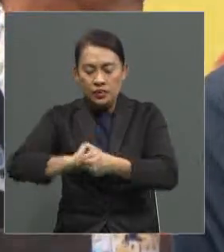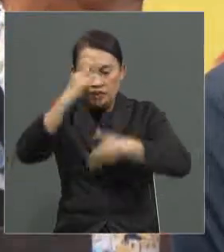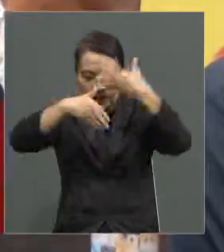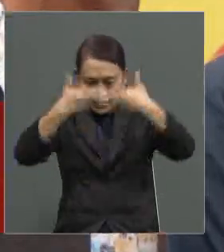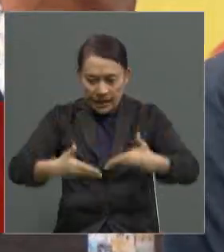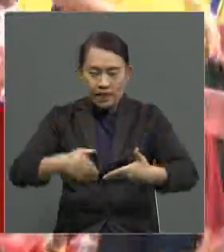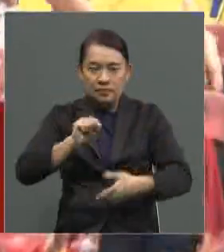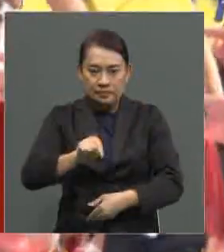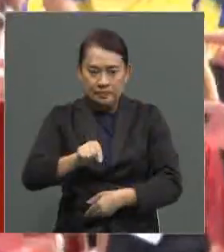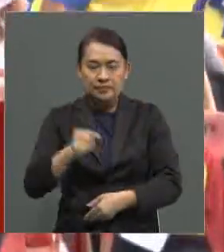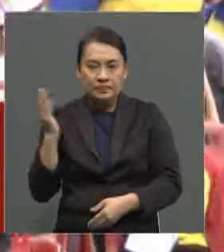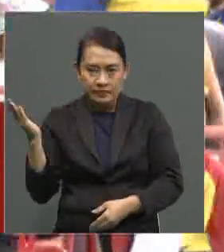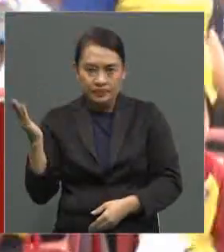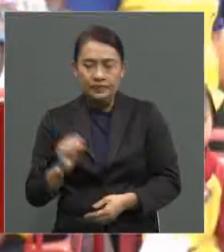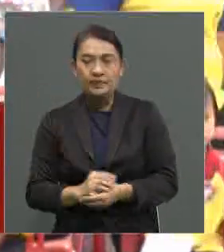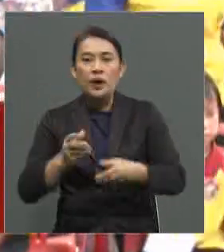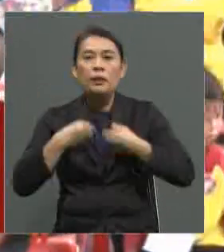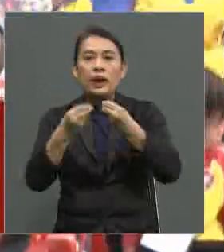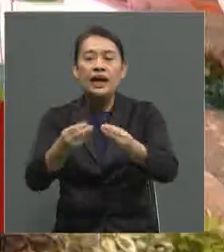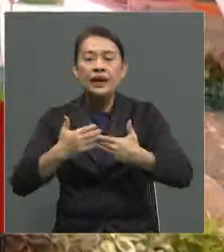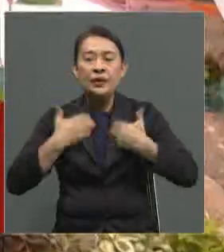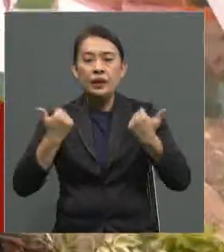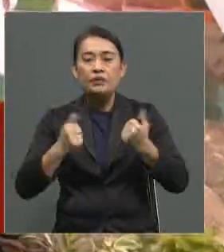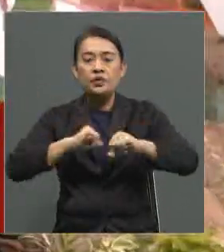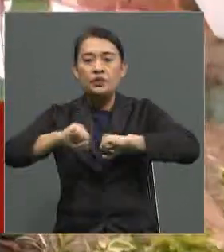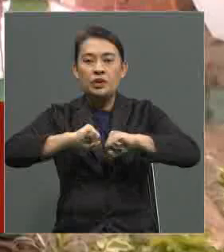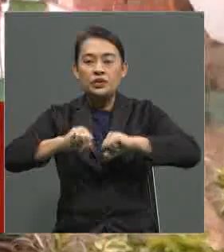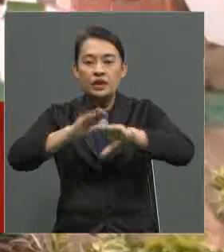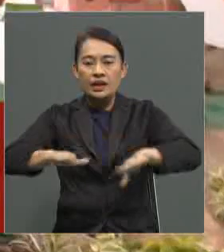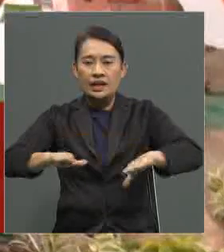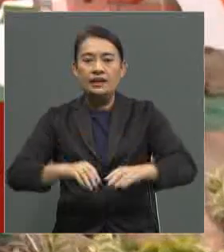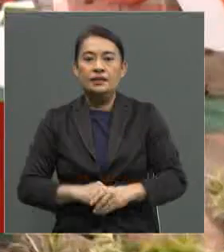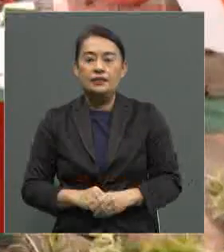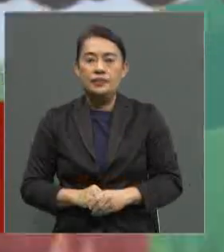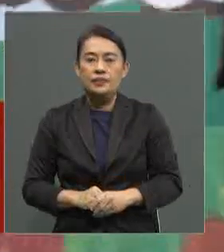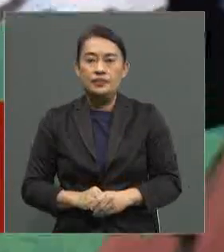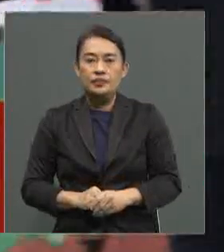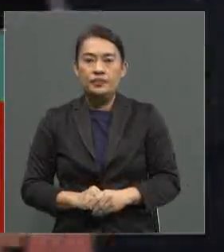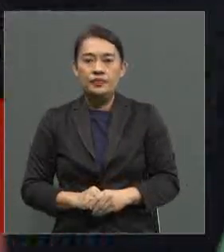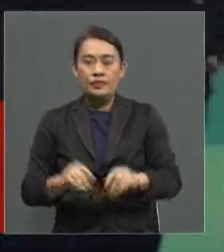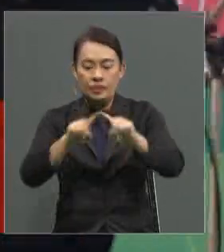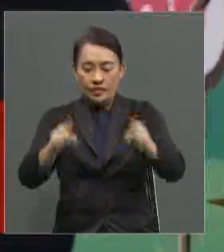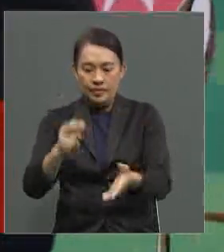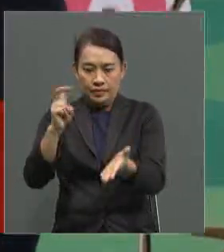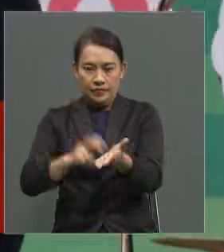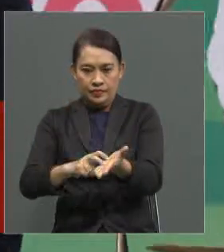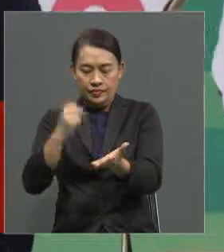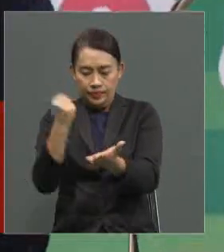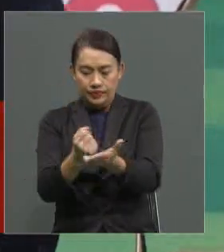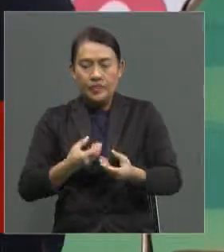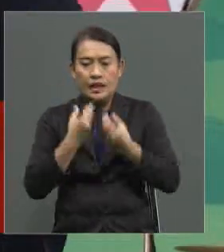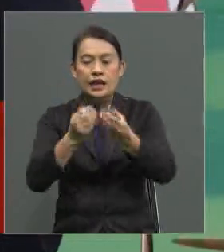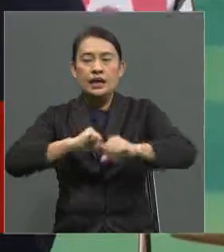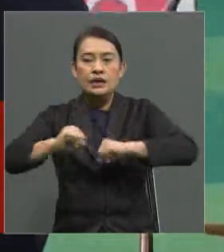ที่นี่นะครับเพื่อที่จะไปมอบความสุขให้กับเด็กและเยาวชนมีกิจกรรมมอบเกียรติบัตรให้กับเด็กและเยาวชนดีเด่นน